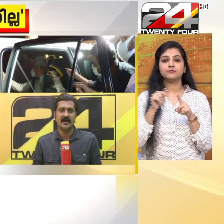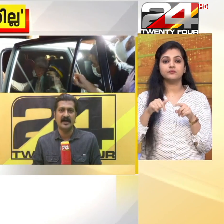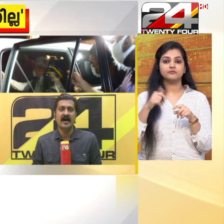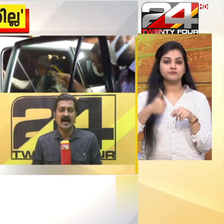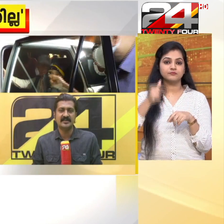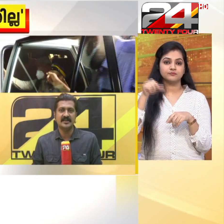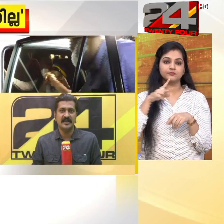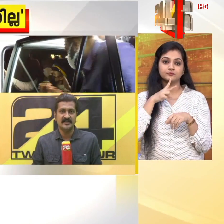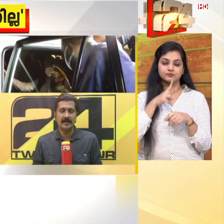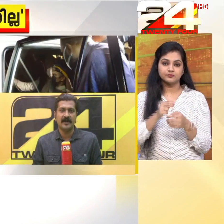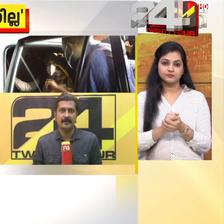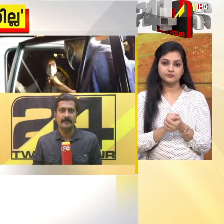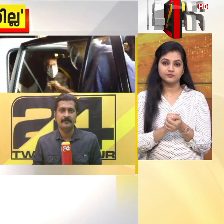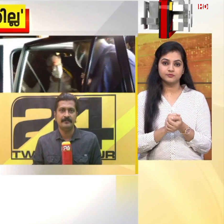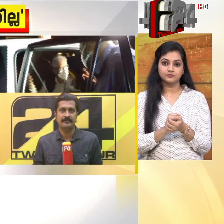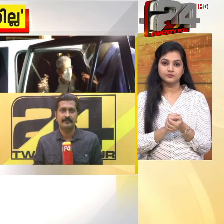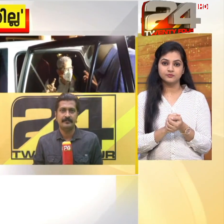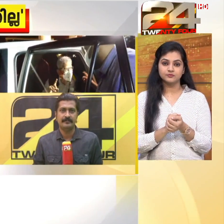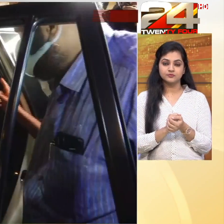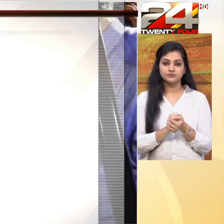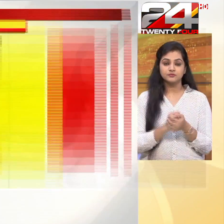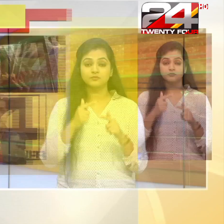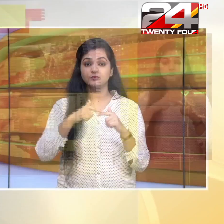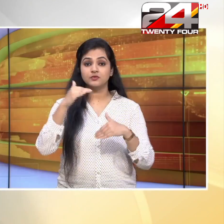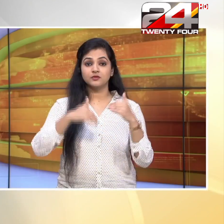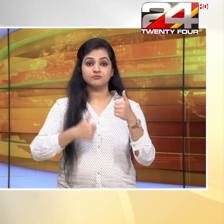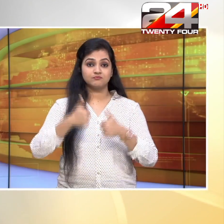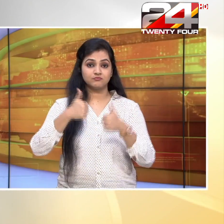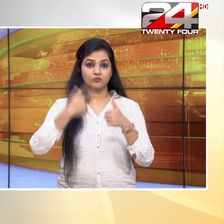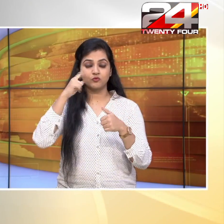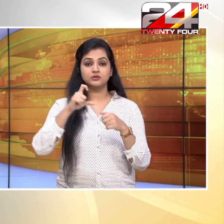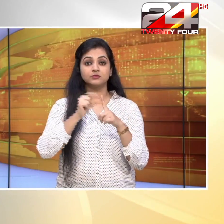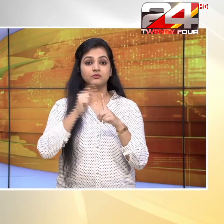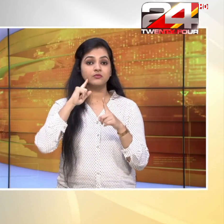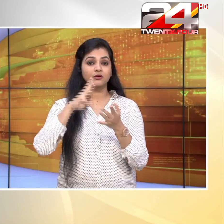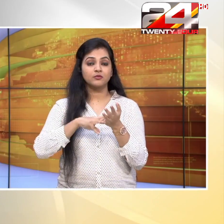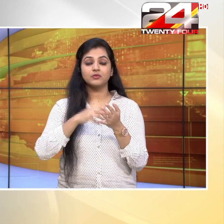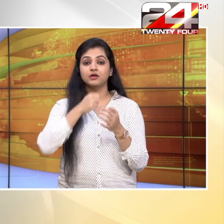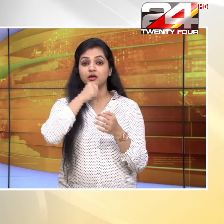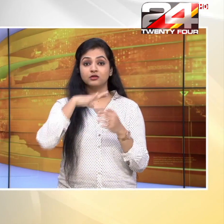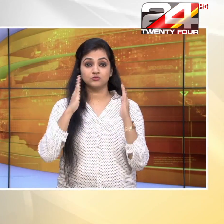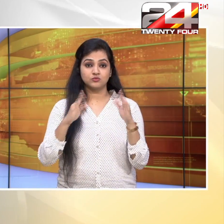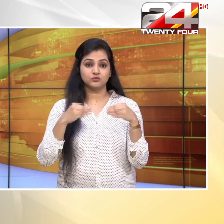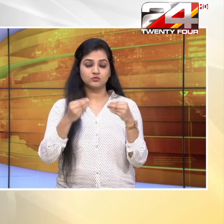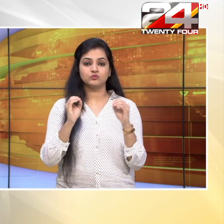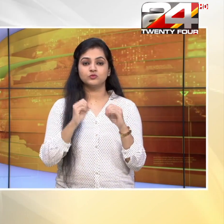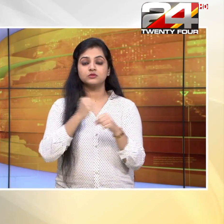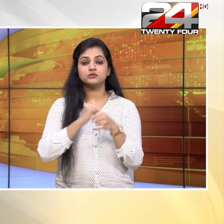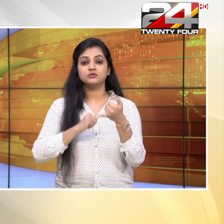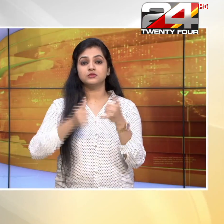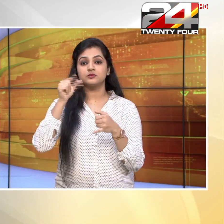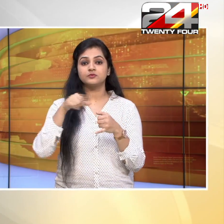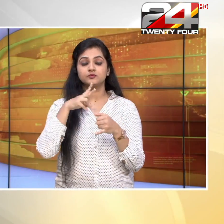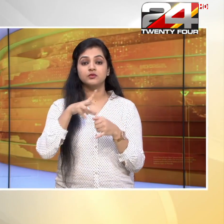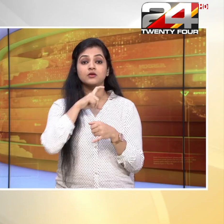എന്നുമാണ് അദ്ദേഹത്തിന്റെ നിലപാട്. ശരി, തെരഞ്ഞെടുപ്പിൽ മത്സരിക്കാൻ CPIML പ്രായപരിധി നിർബന്ധമാക്കില്ല എന്ന് ജനറൽ സെക്രട്ടറി സീതാറാം